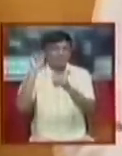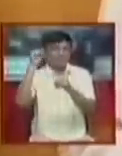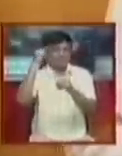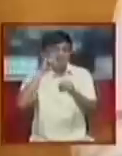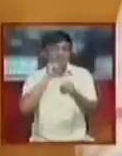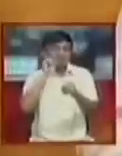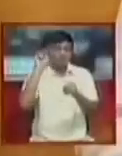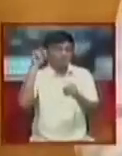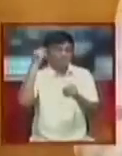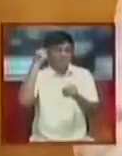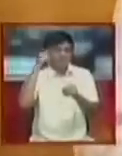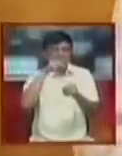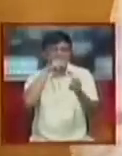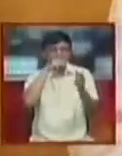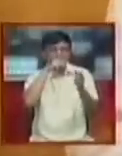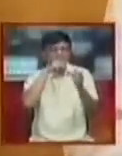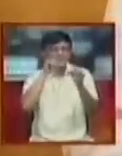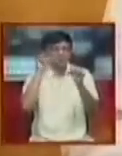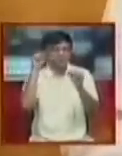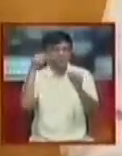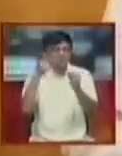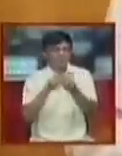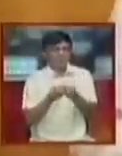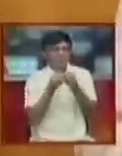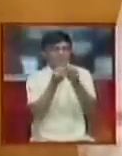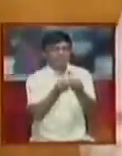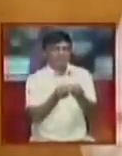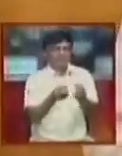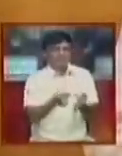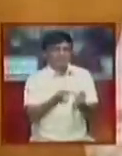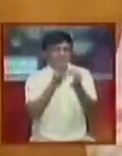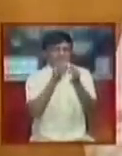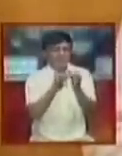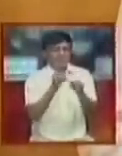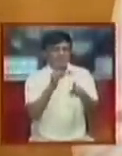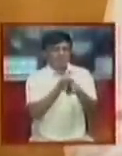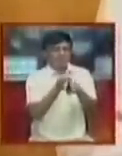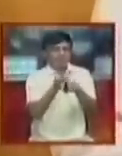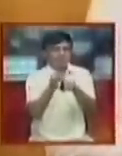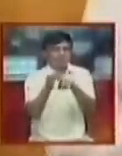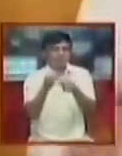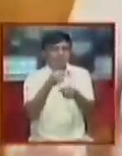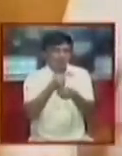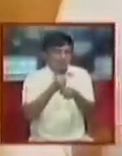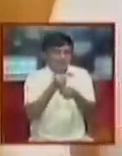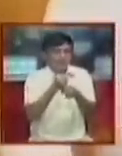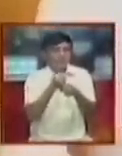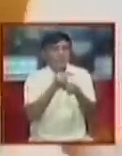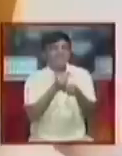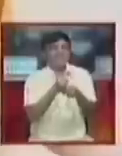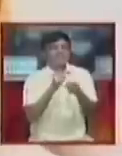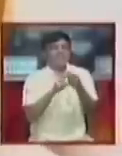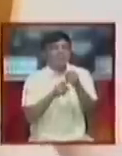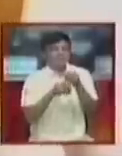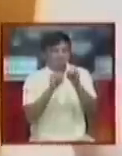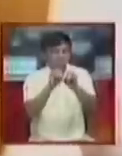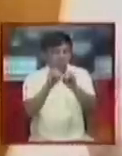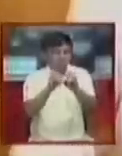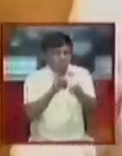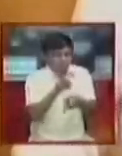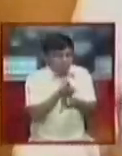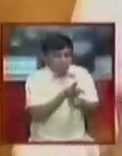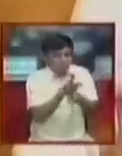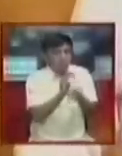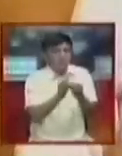sektor na nagbibigay ng special na binhi ng kape at kakao sa komunidad. At tinuturuan silang alagaan at siguruhing